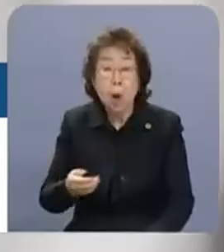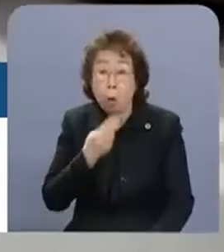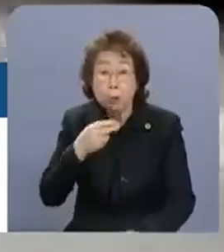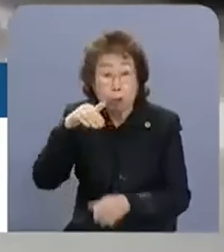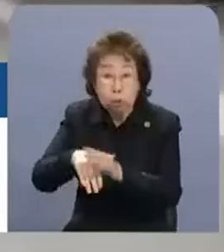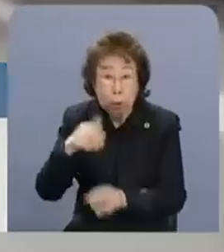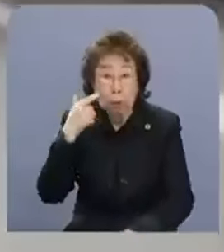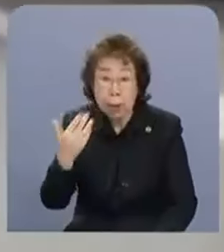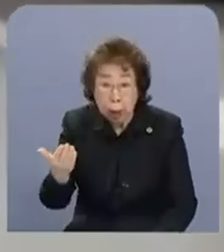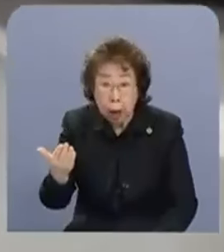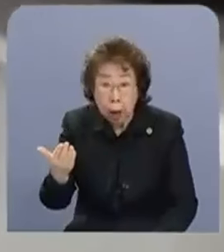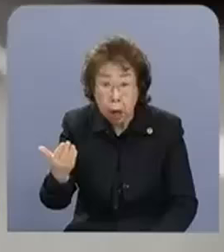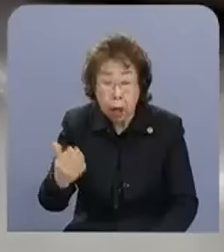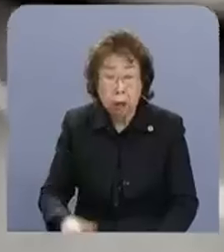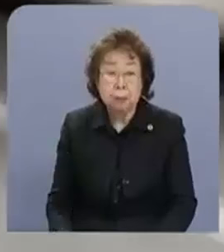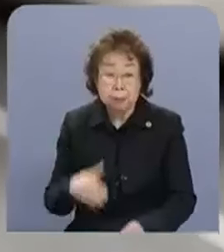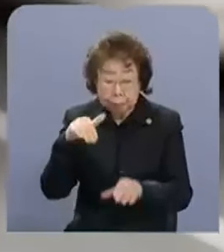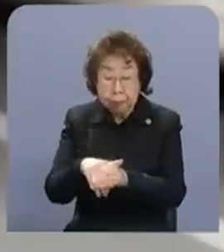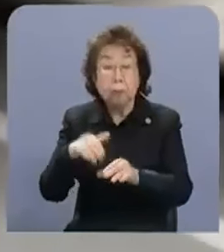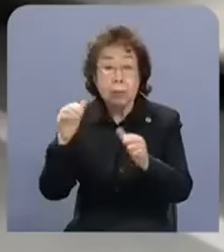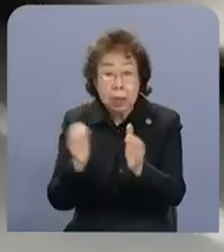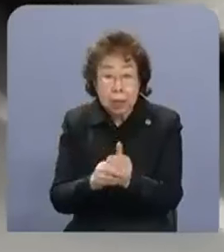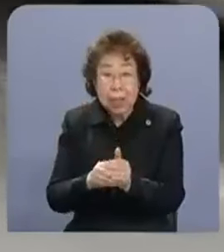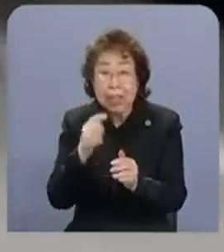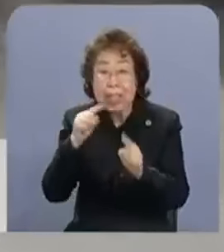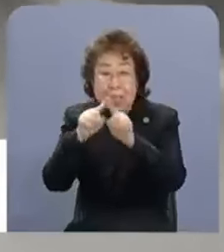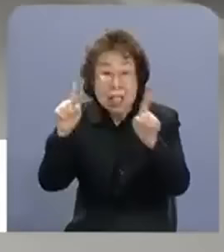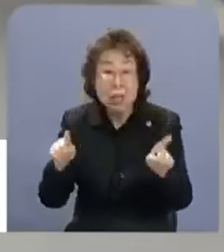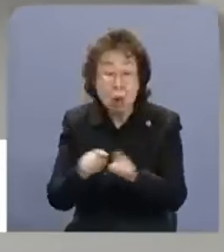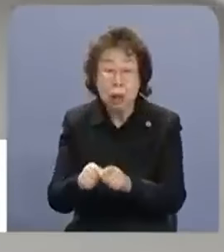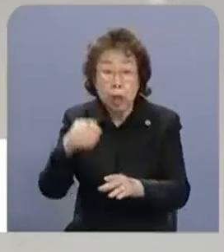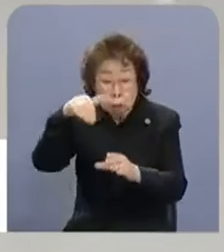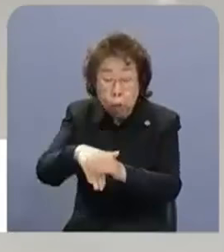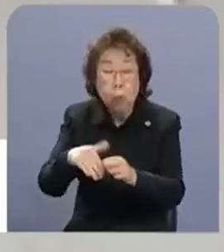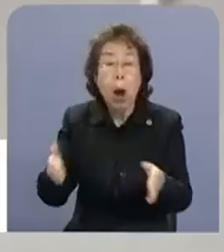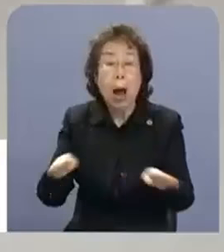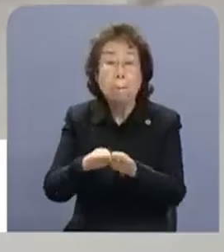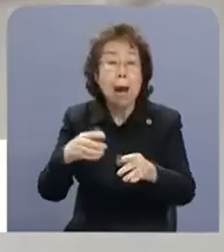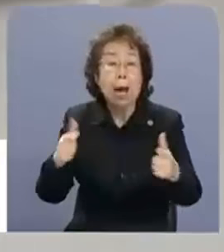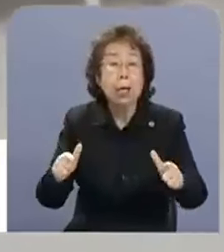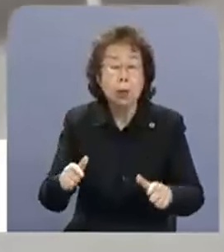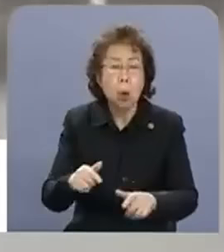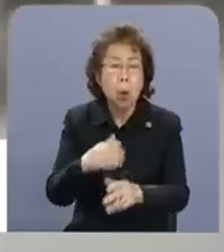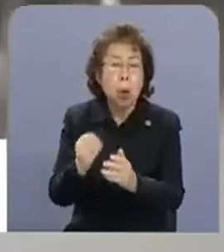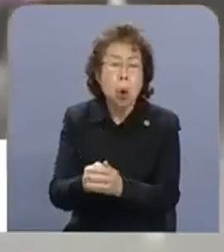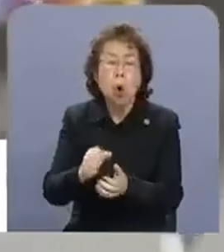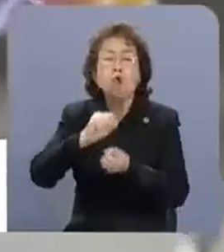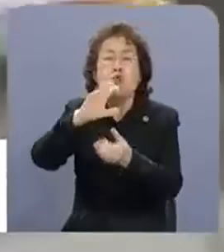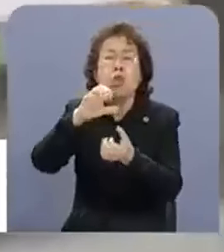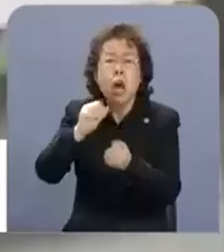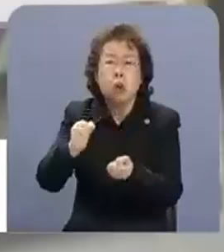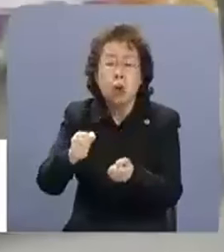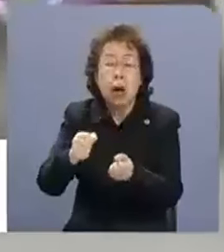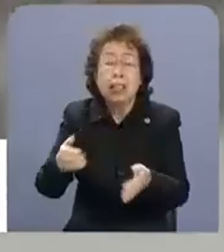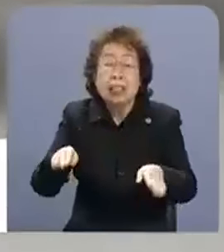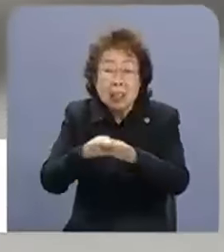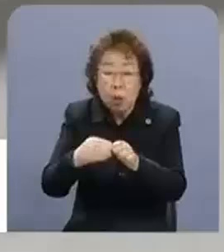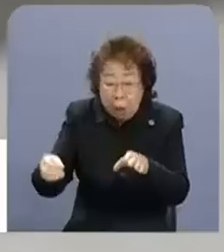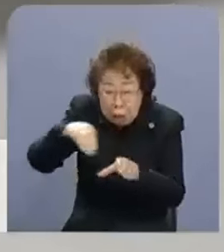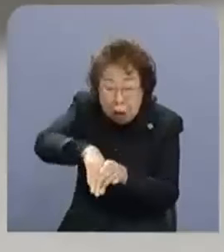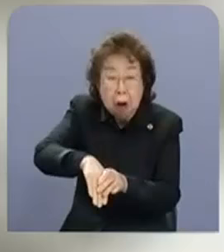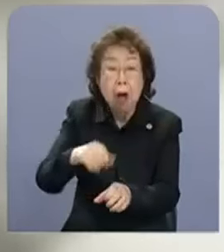거예요? 기표를 마친 투표지는 정식 투표함이 아닌 봉인도 안 된 우체국 택배 상자에 넣게